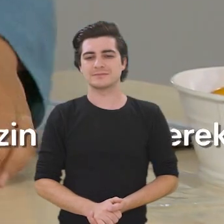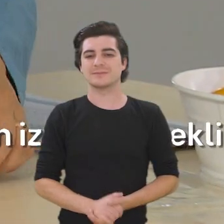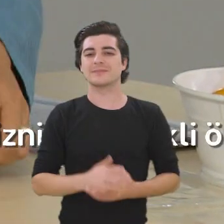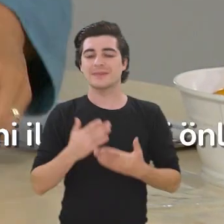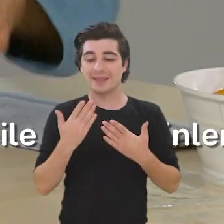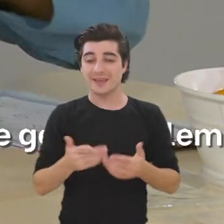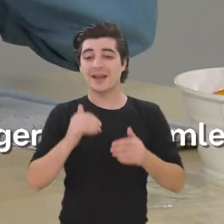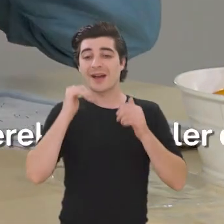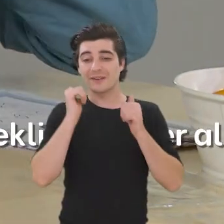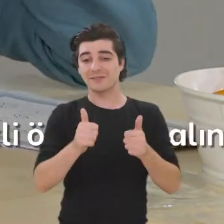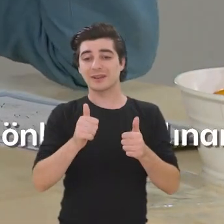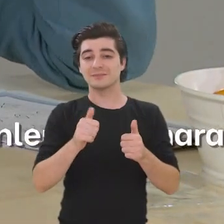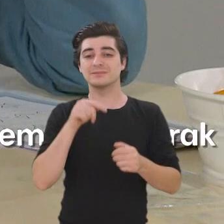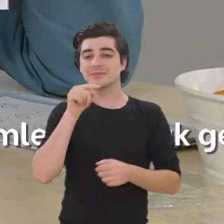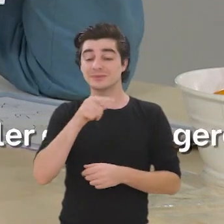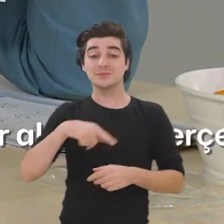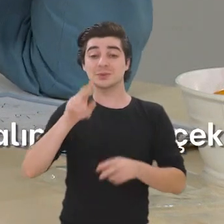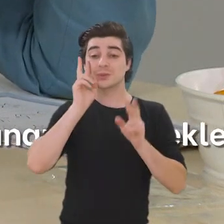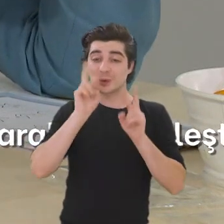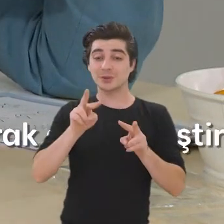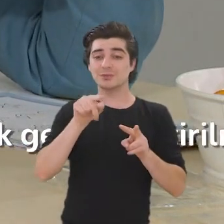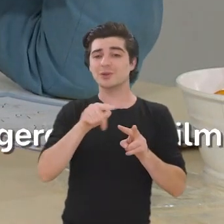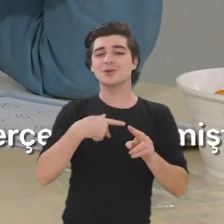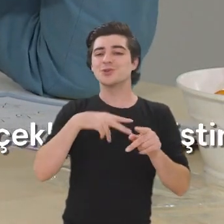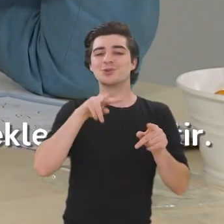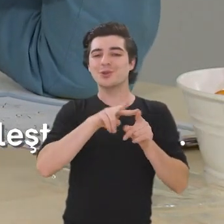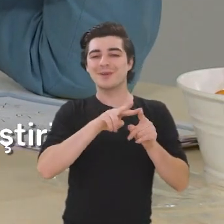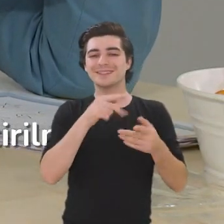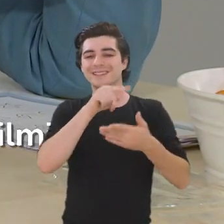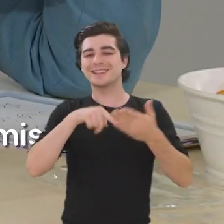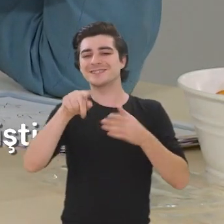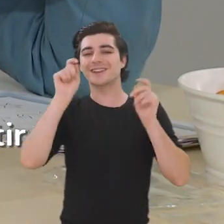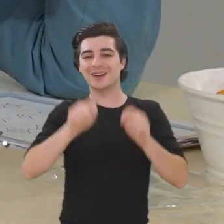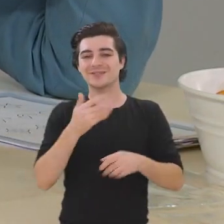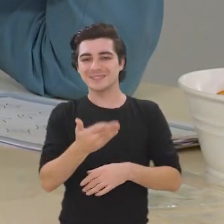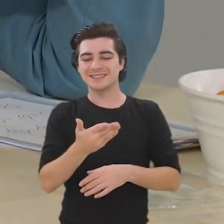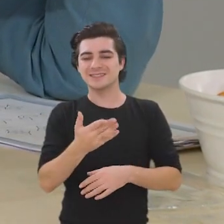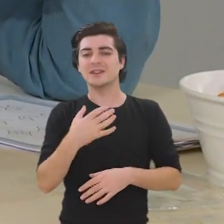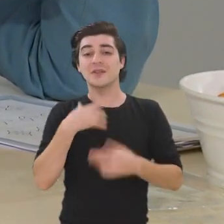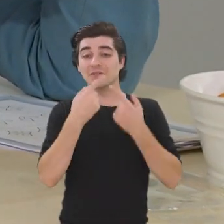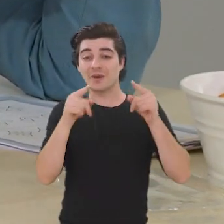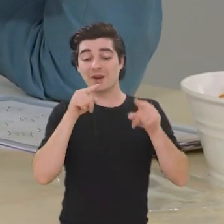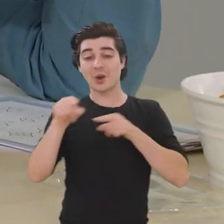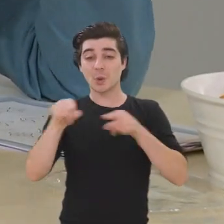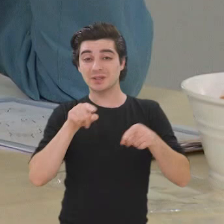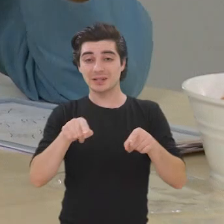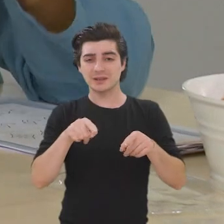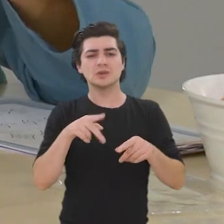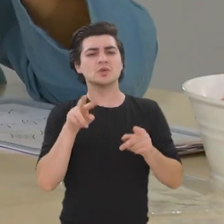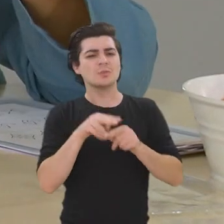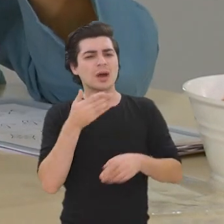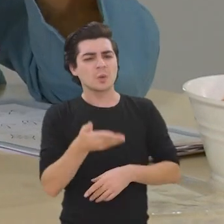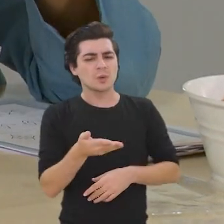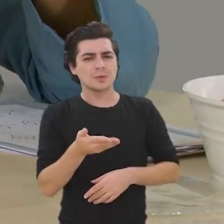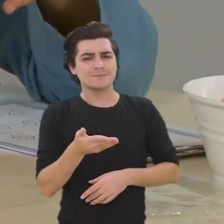Aferin sana. Evet çocuklar, gördünüz mü? Nurbanu işaretlemelerini yaptı. Farklı olanları gösterdi.